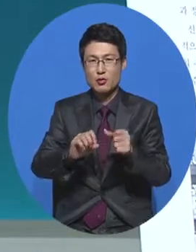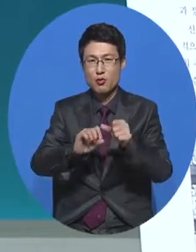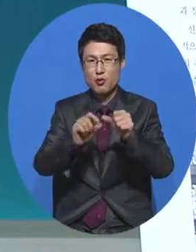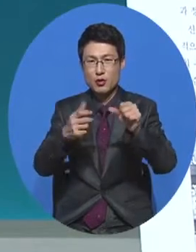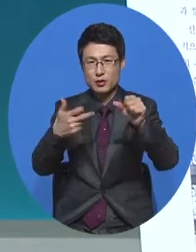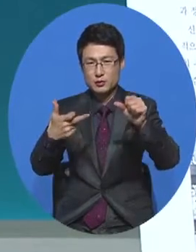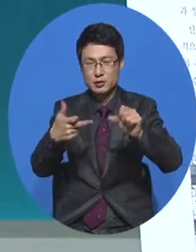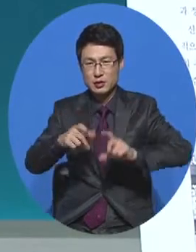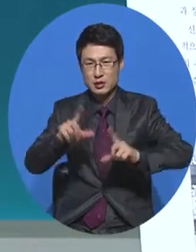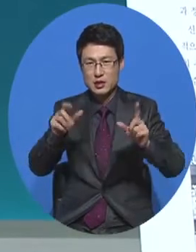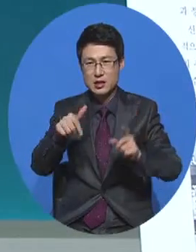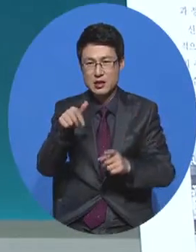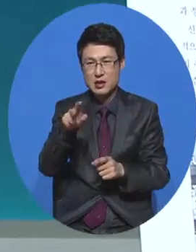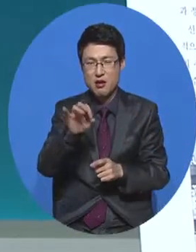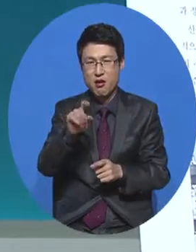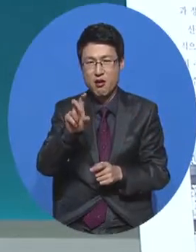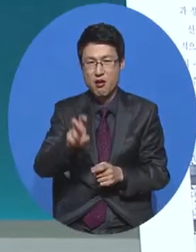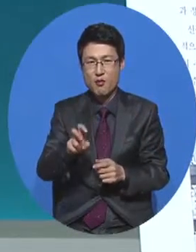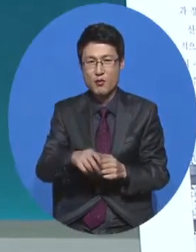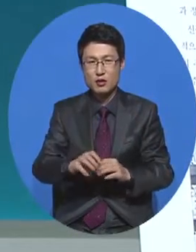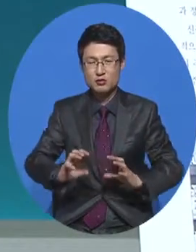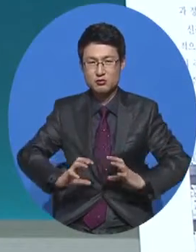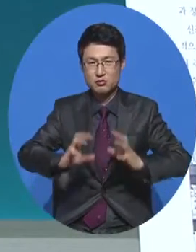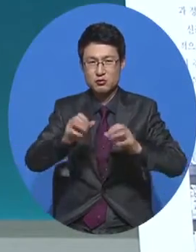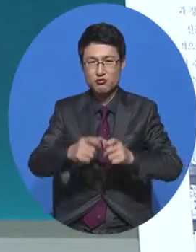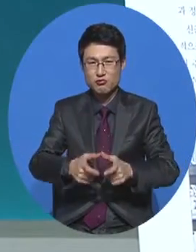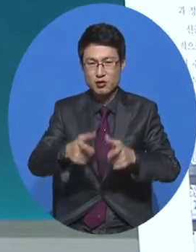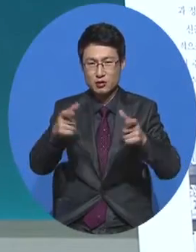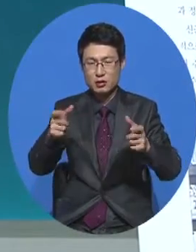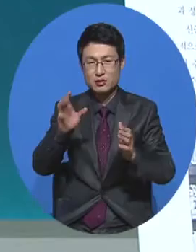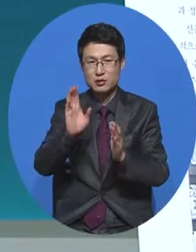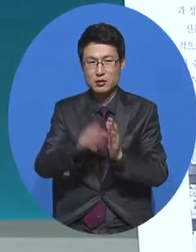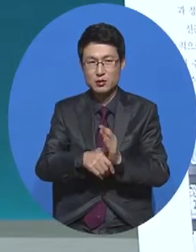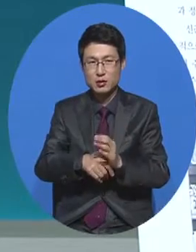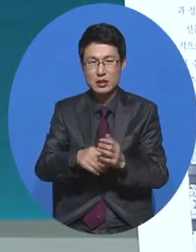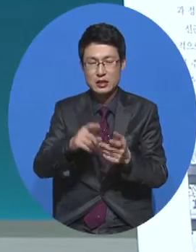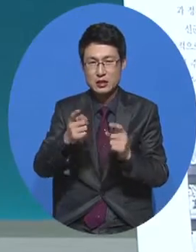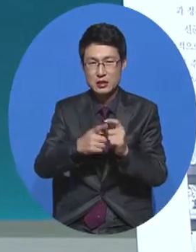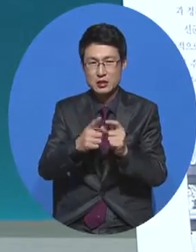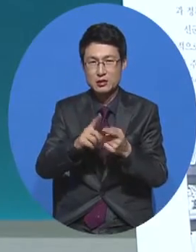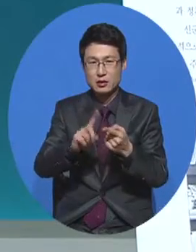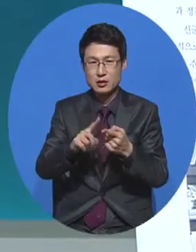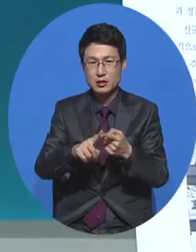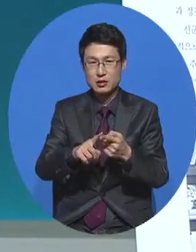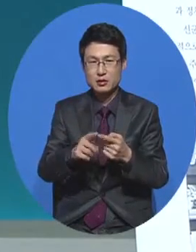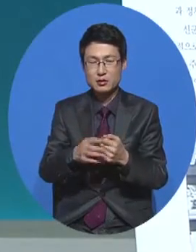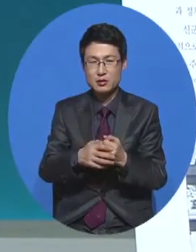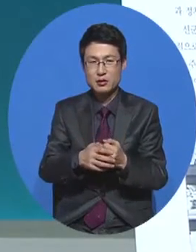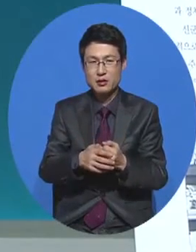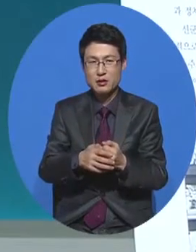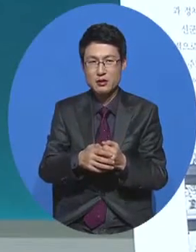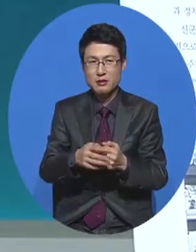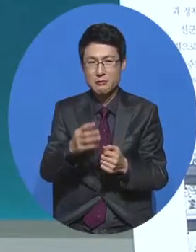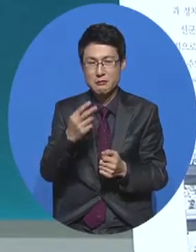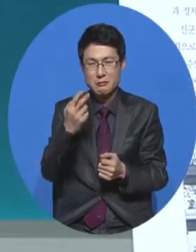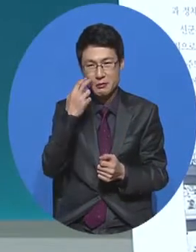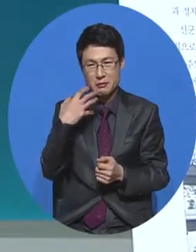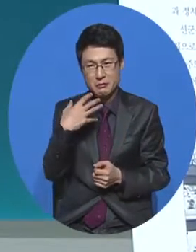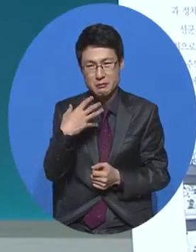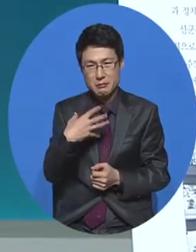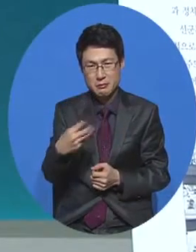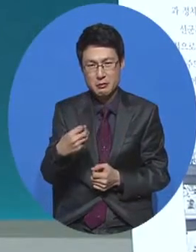있었던 개헤엄 에 전구 확대와 관련해서도 이번에는 그 용어를 일부러 뺐다 라는